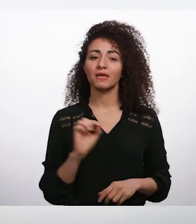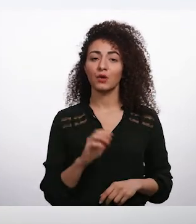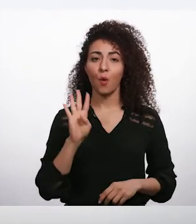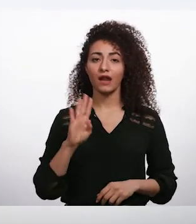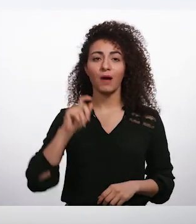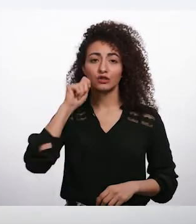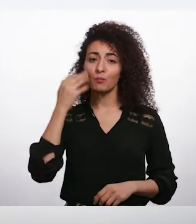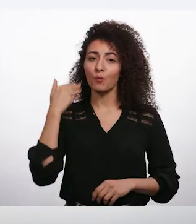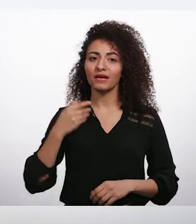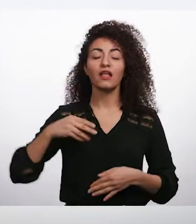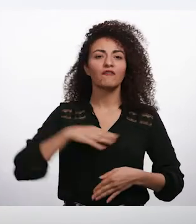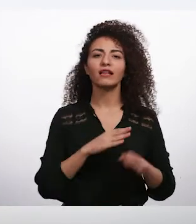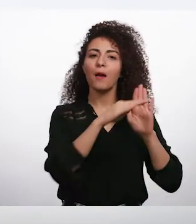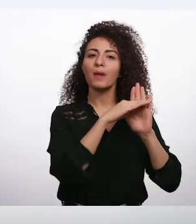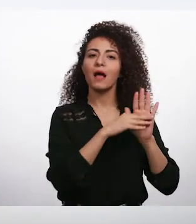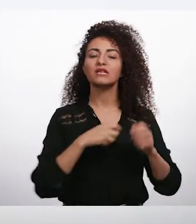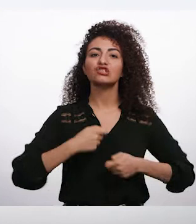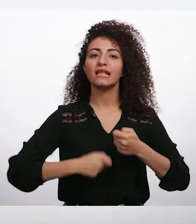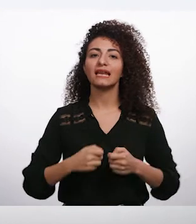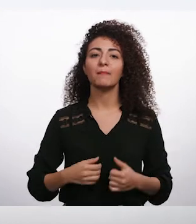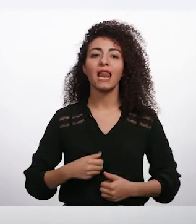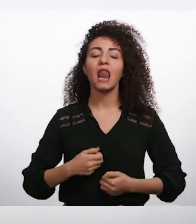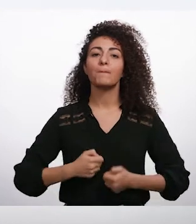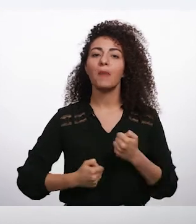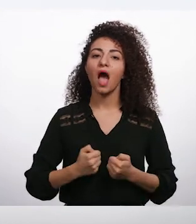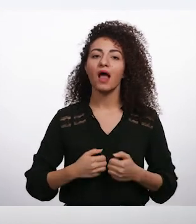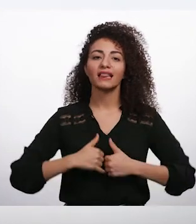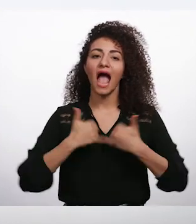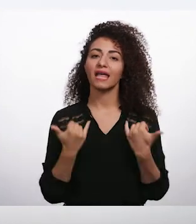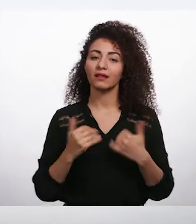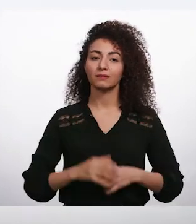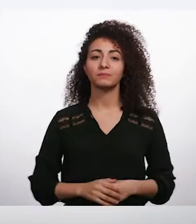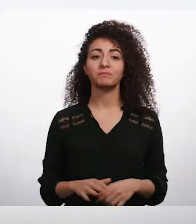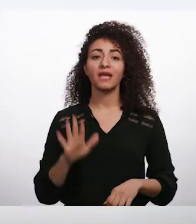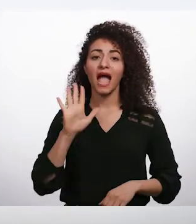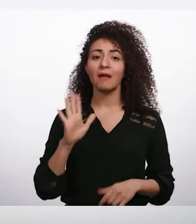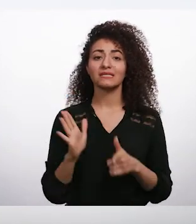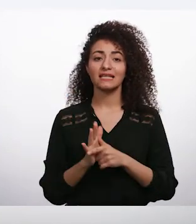11804 شاب وشابة شاركوا ببرامج تدريب على المهارات الحياتية، و